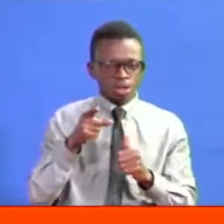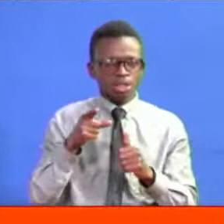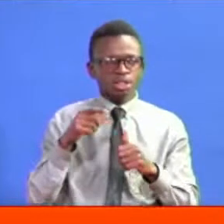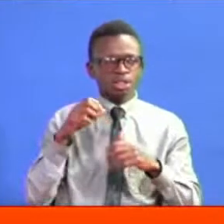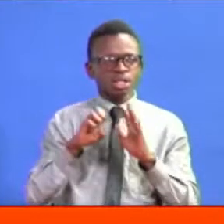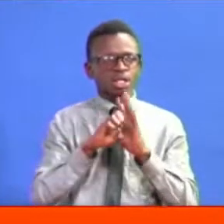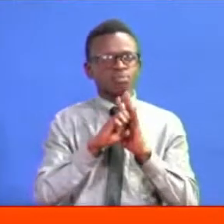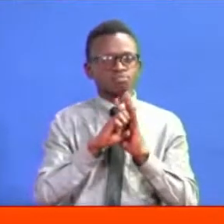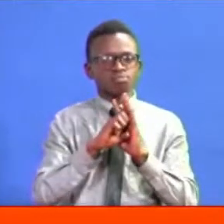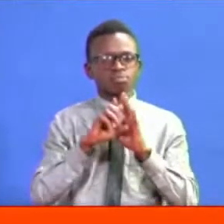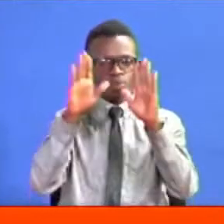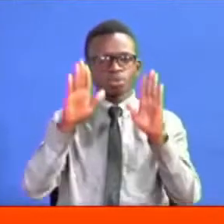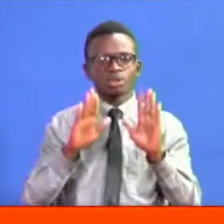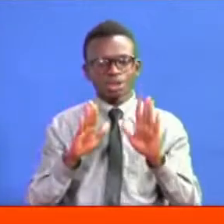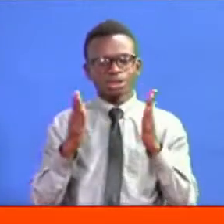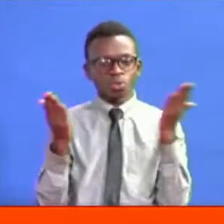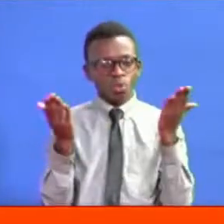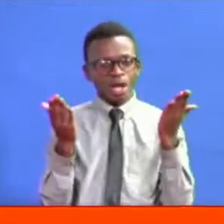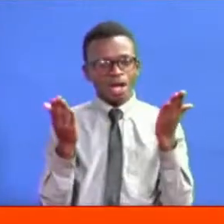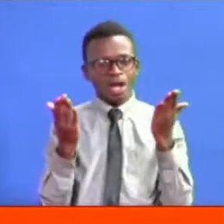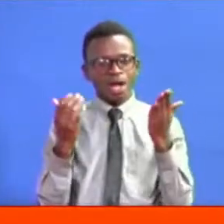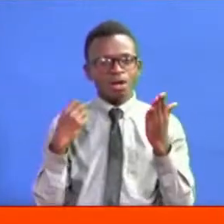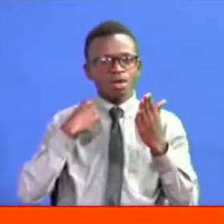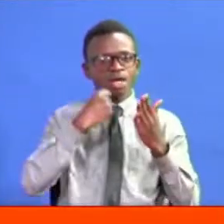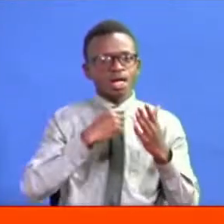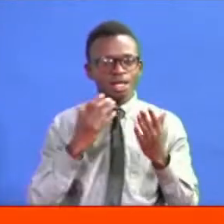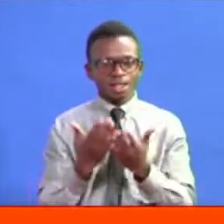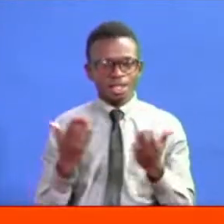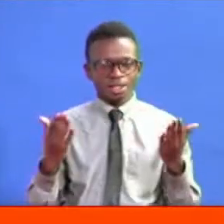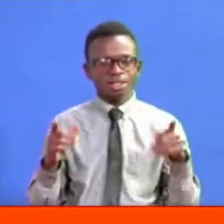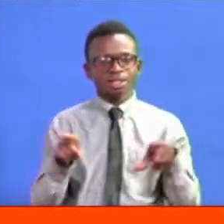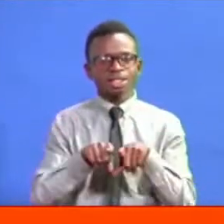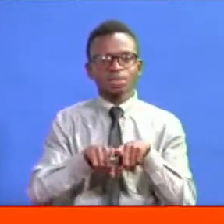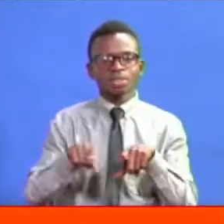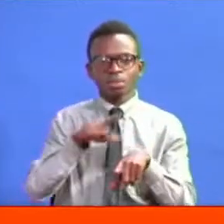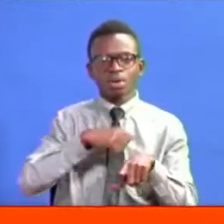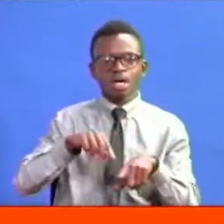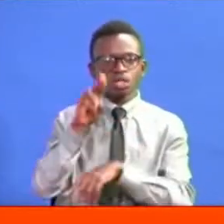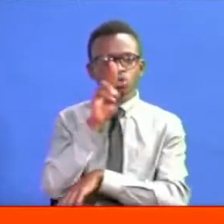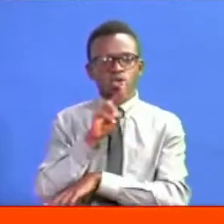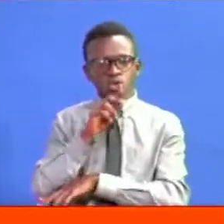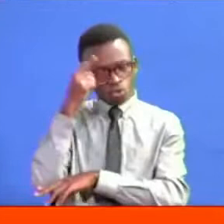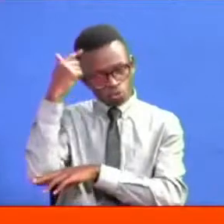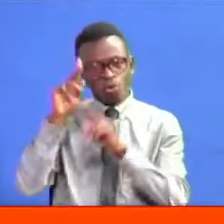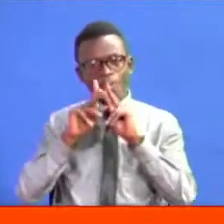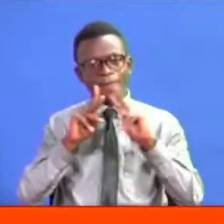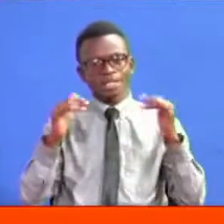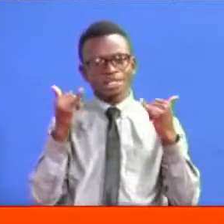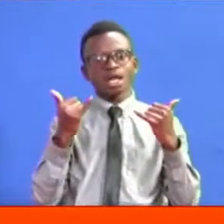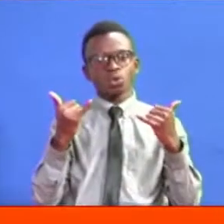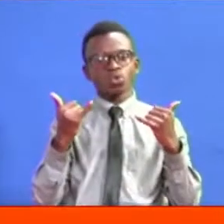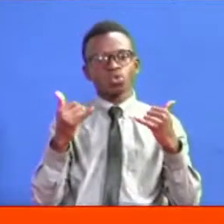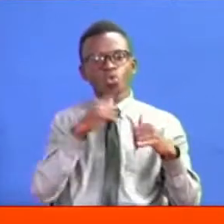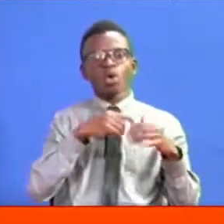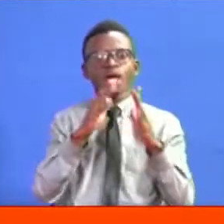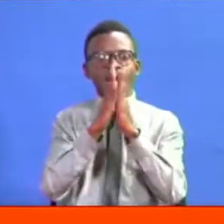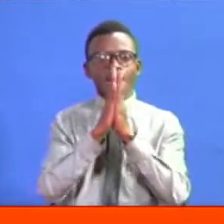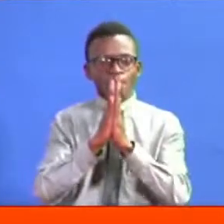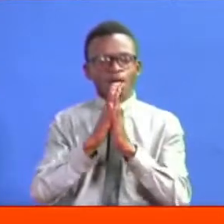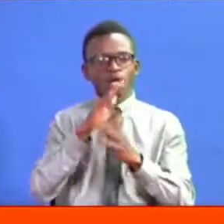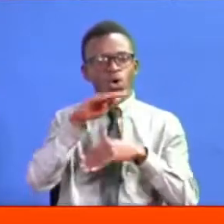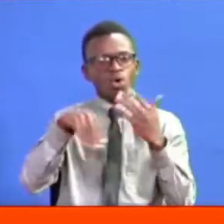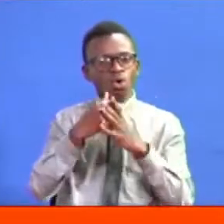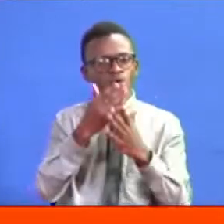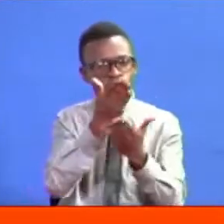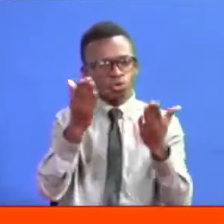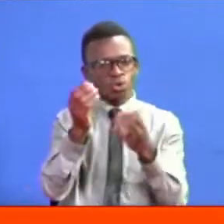na kubeba kila kitu, lakini tunalitumia kwa kukokoteza amani. Tunaomba mchango